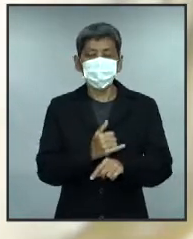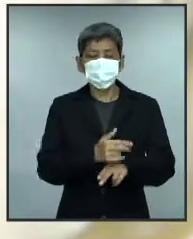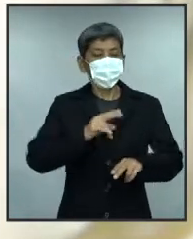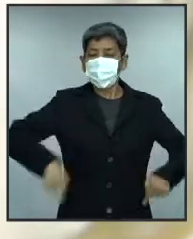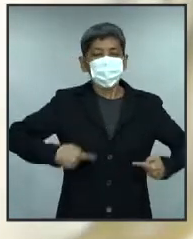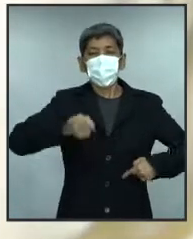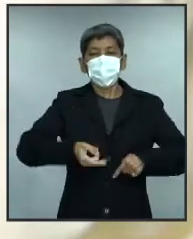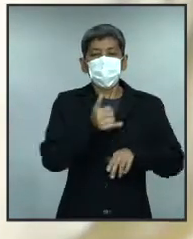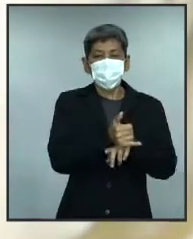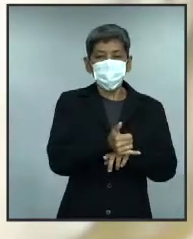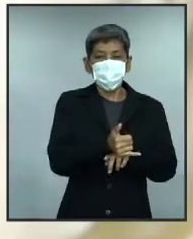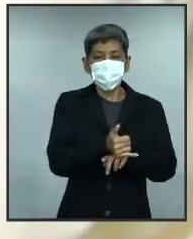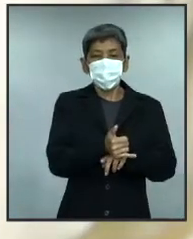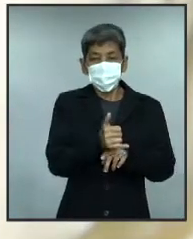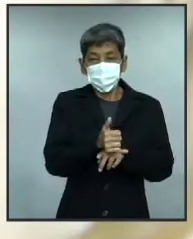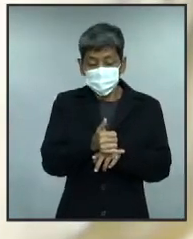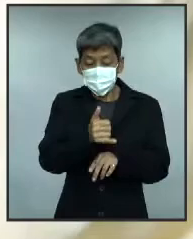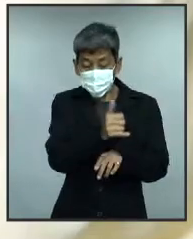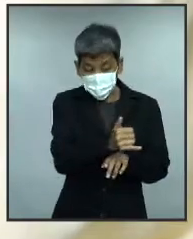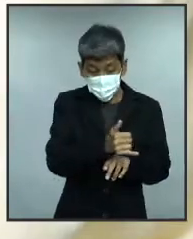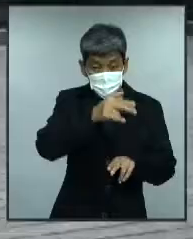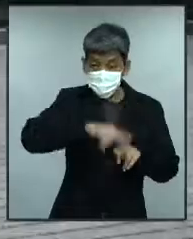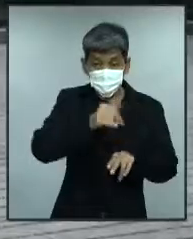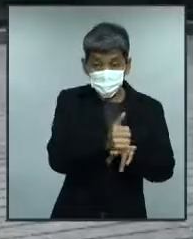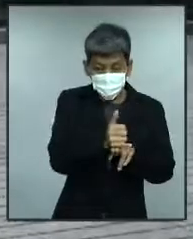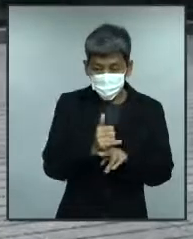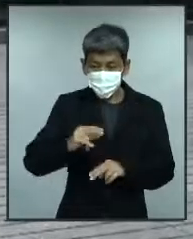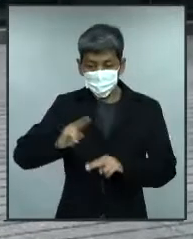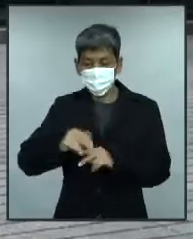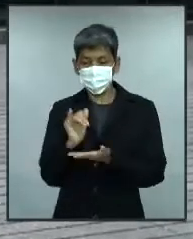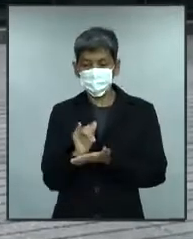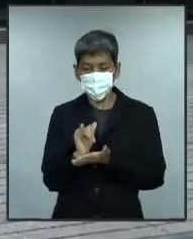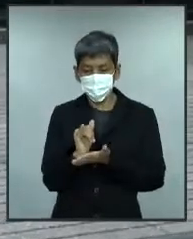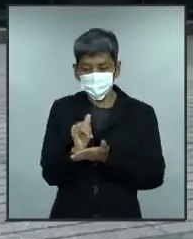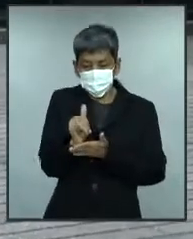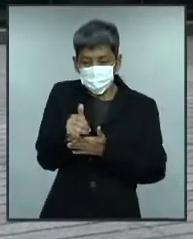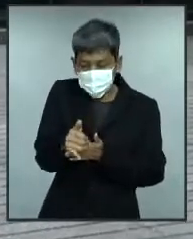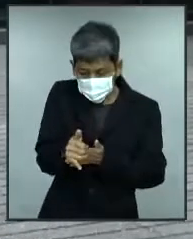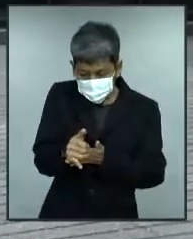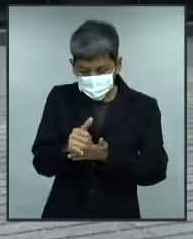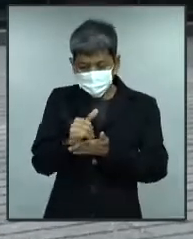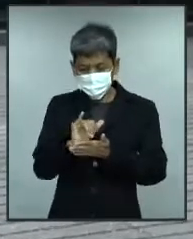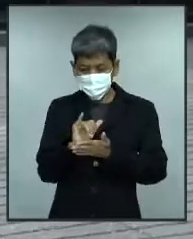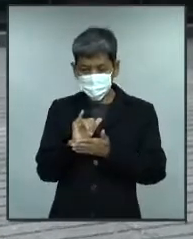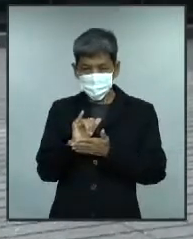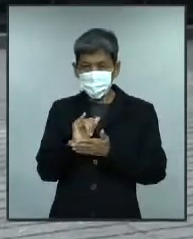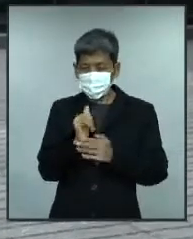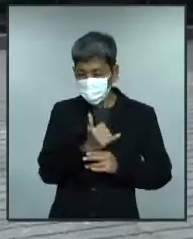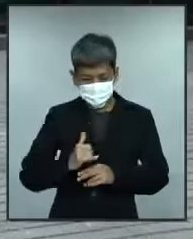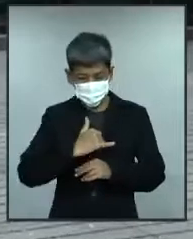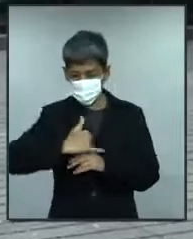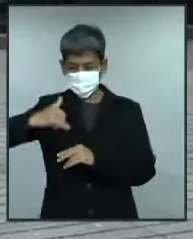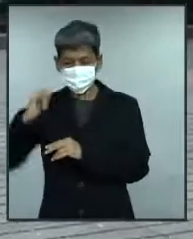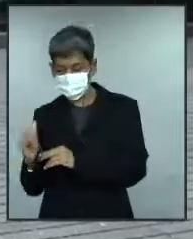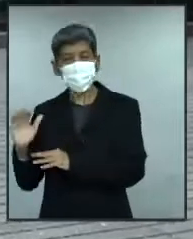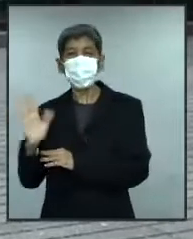ณไม่ต้องขยับจากแค่จากเตียงมารถเข็นที่ว่าเนี่ยแล้วก็มันสามารถปรับนอนนั่งตามท่าที่เราต้องการเอ็กซเรย์ไม่ต้องไปขึ้นเตียง